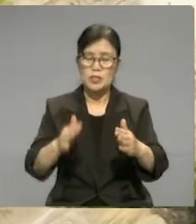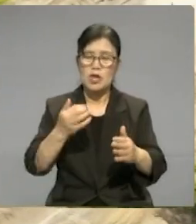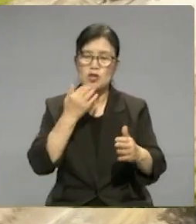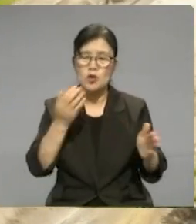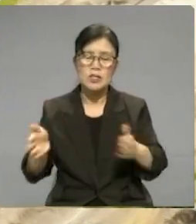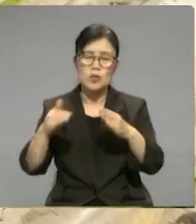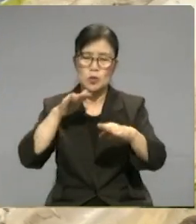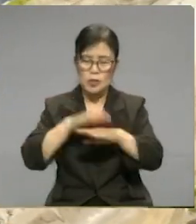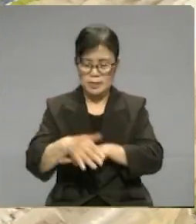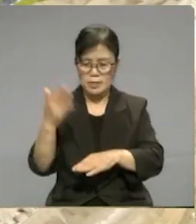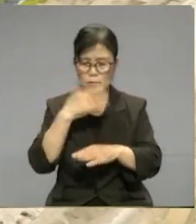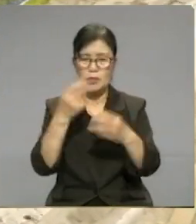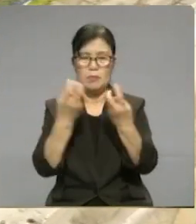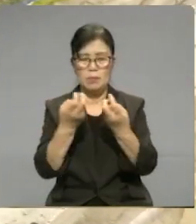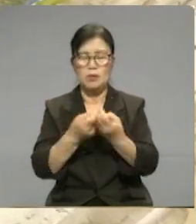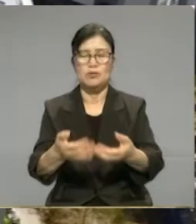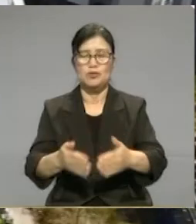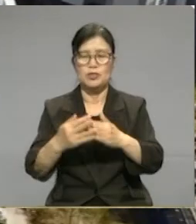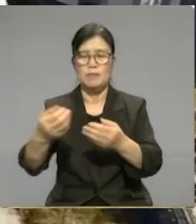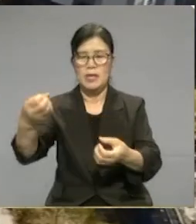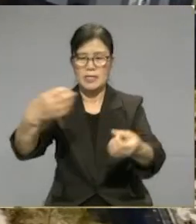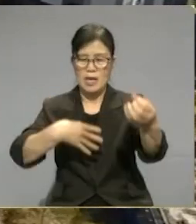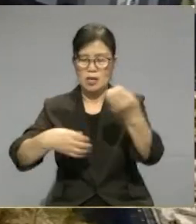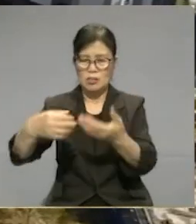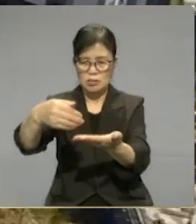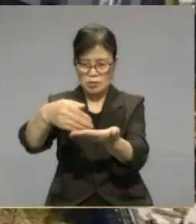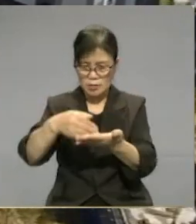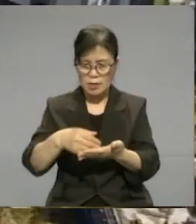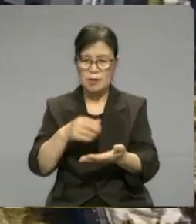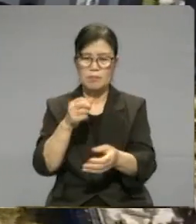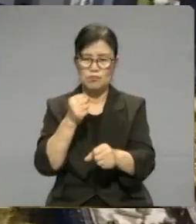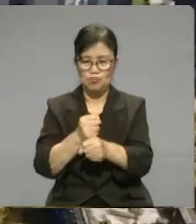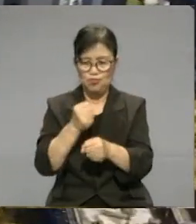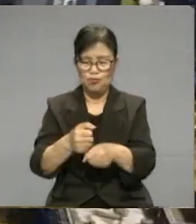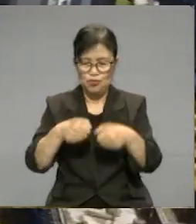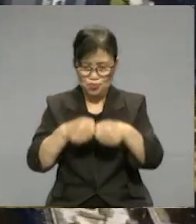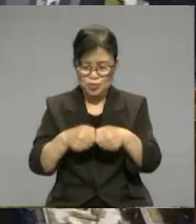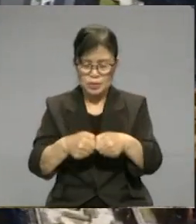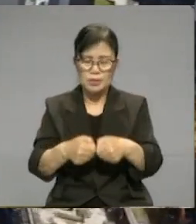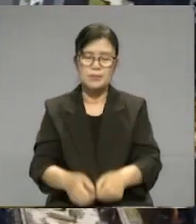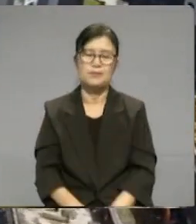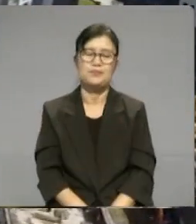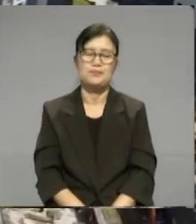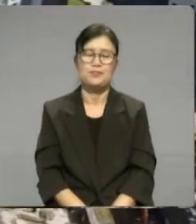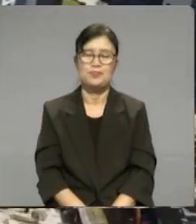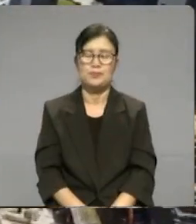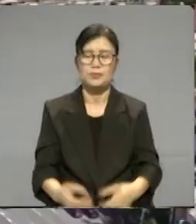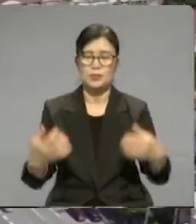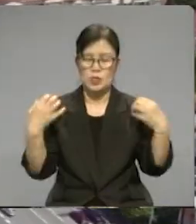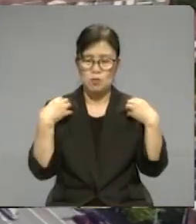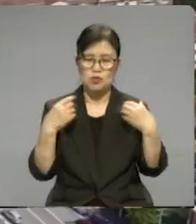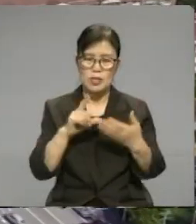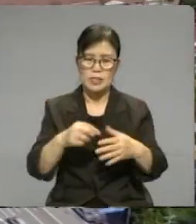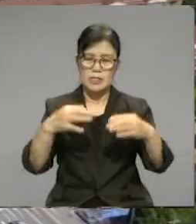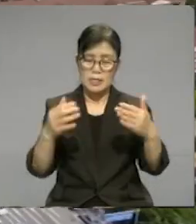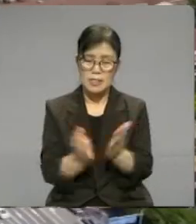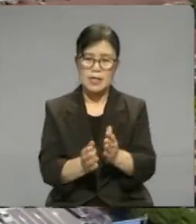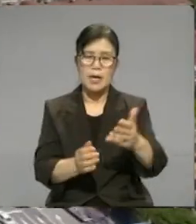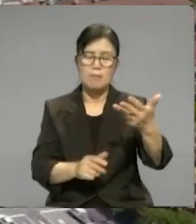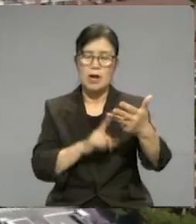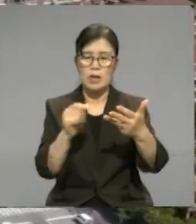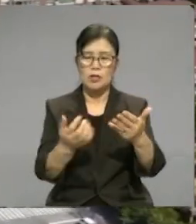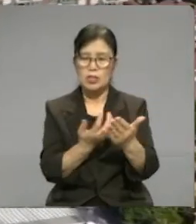제한들을 구체화하기로 했습니다 정부와 지자체가 올 8월에 이주 대책을 보완할 예정인